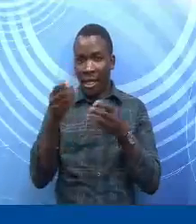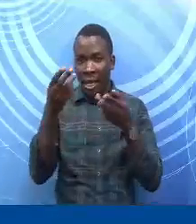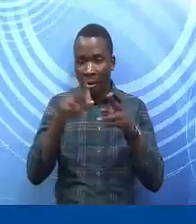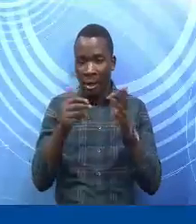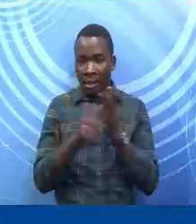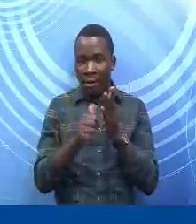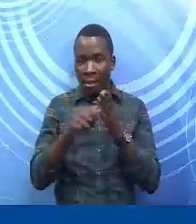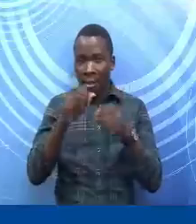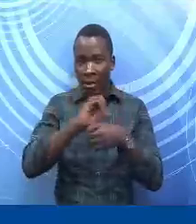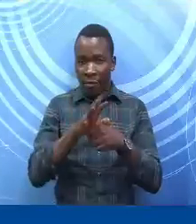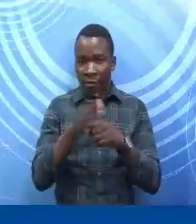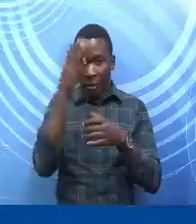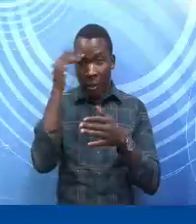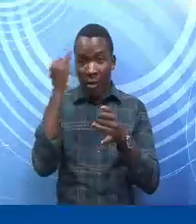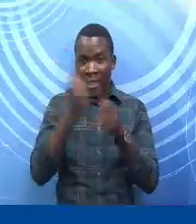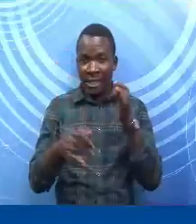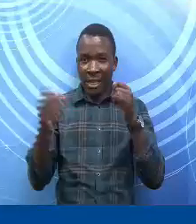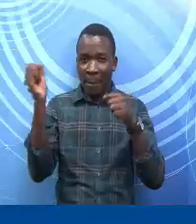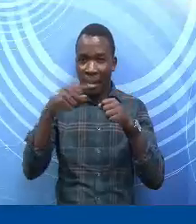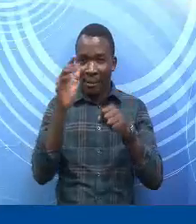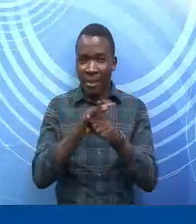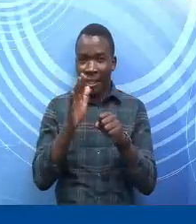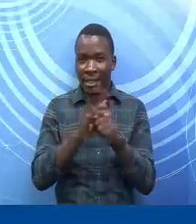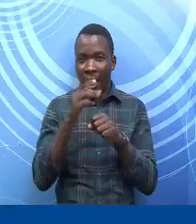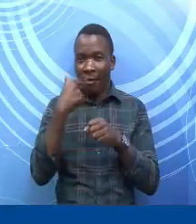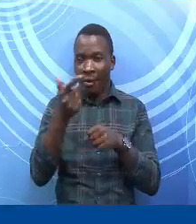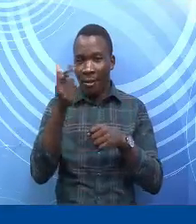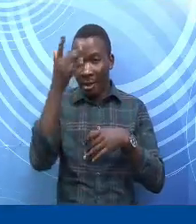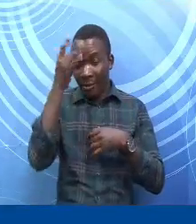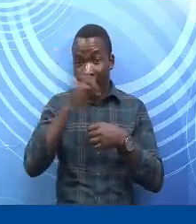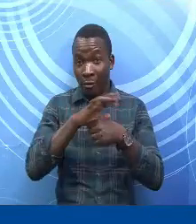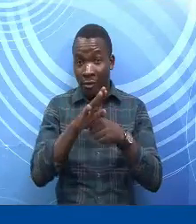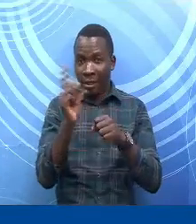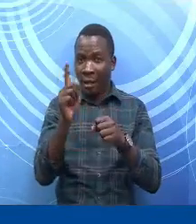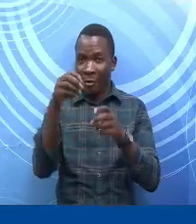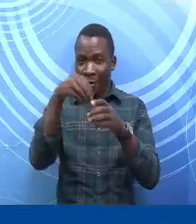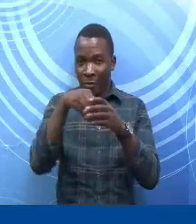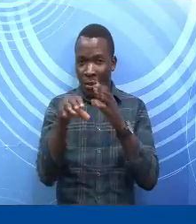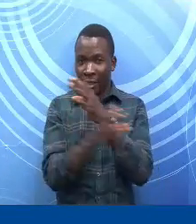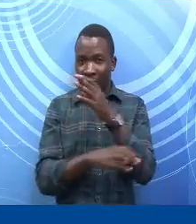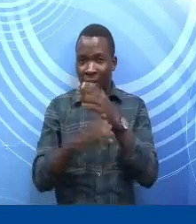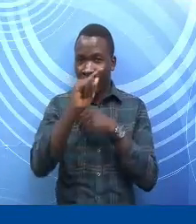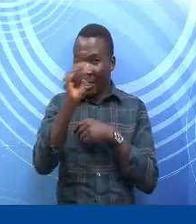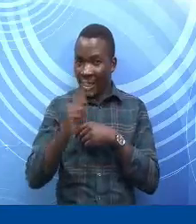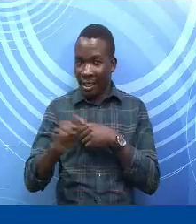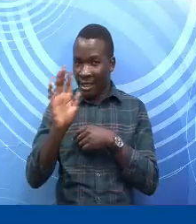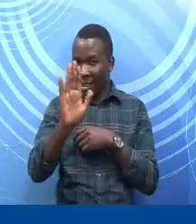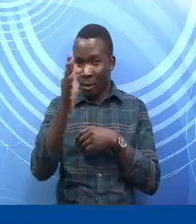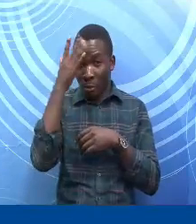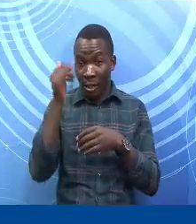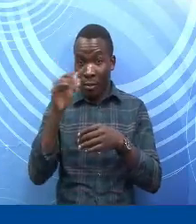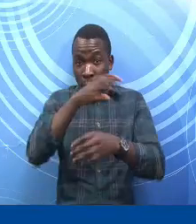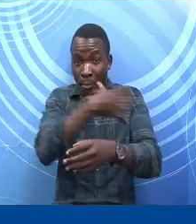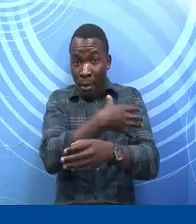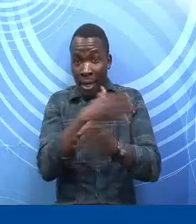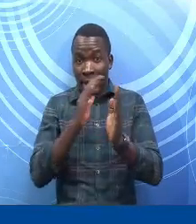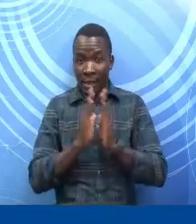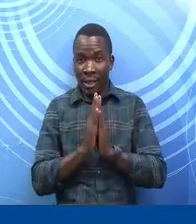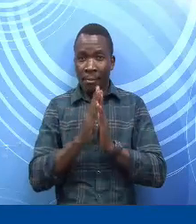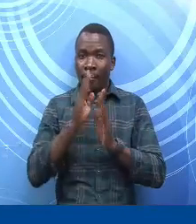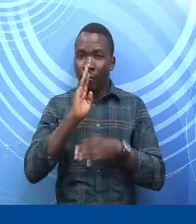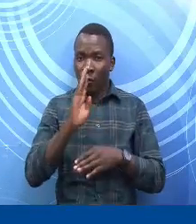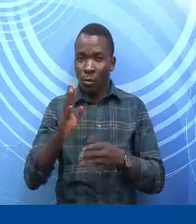kuko ubundi ngo hari hashize amezi menshi avuga ko icyo cyorezo kitarangwa muri Tanzania kubera imbaraga z'amasengesho. Ku cyumweru ubwo ni ku munsi w'ejo nibwo